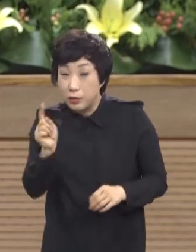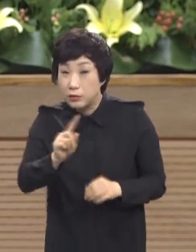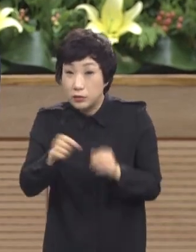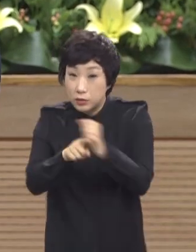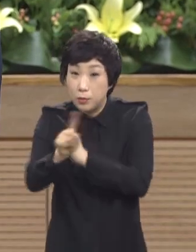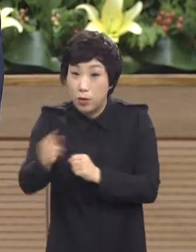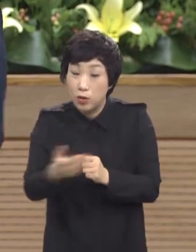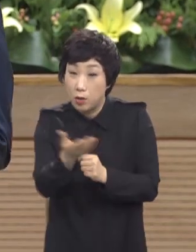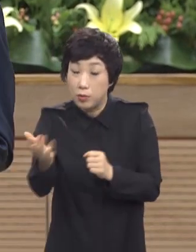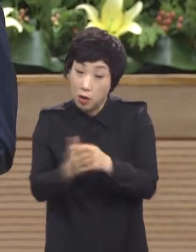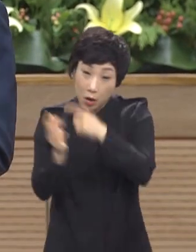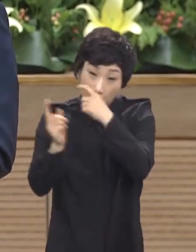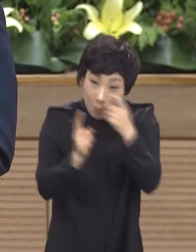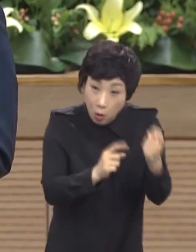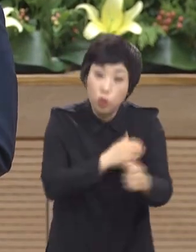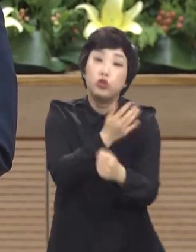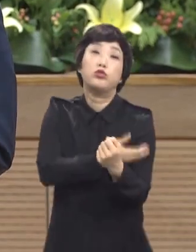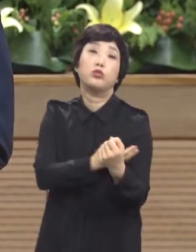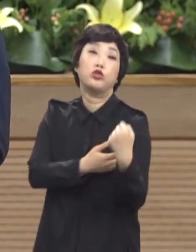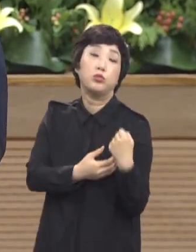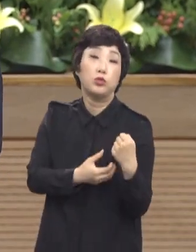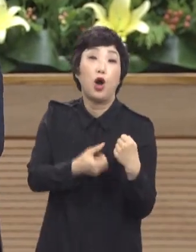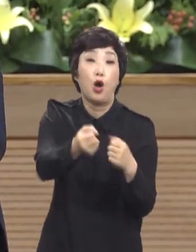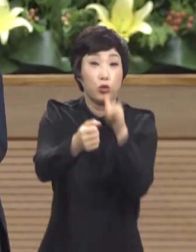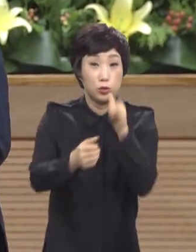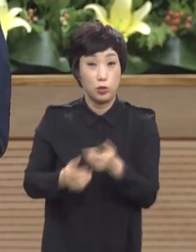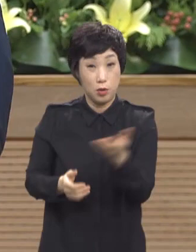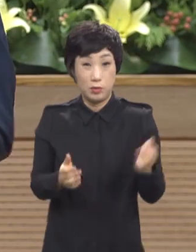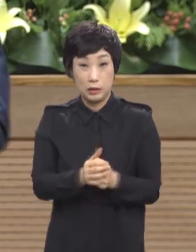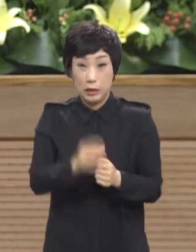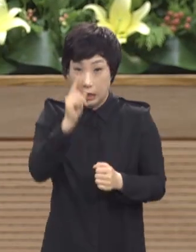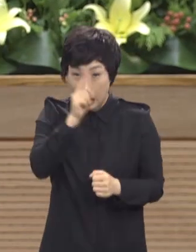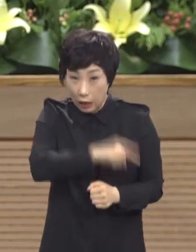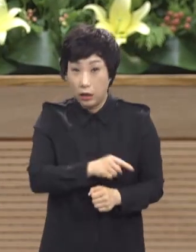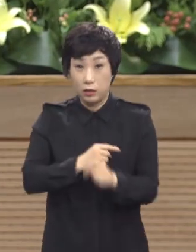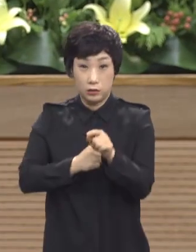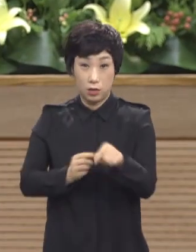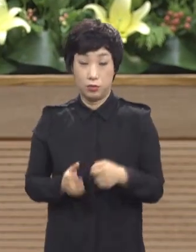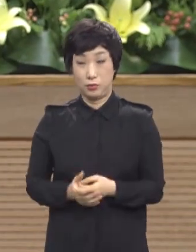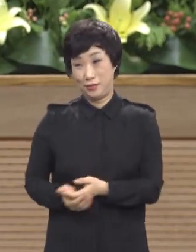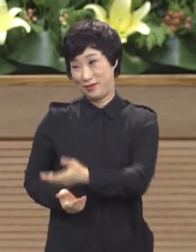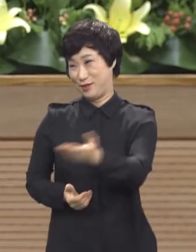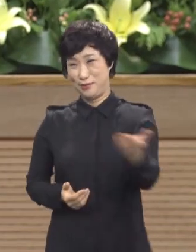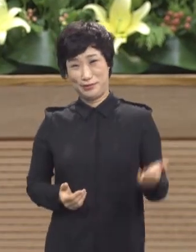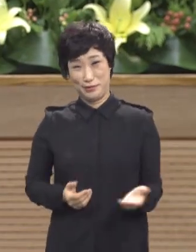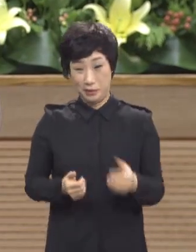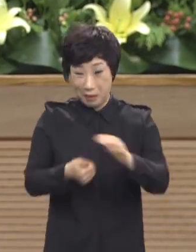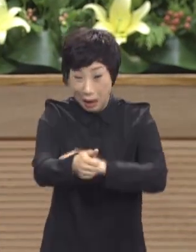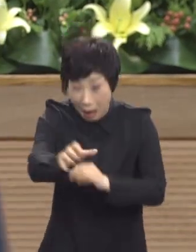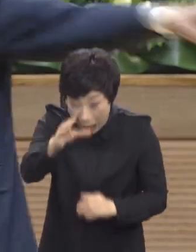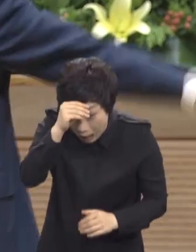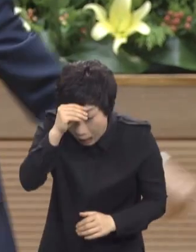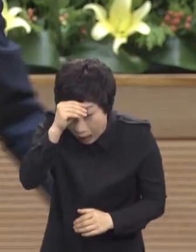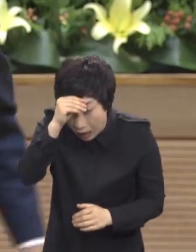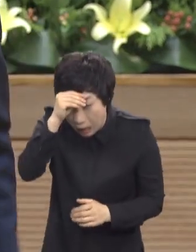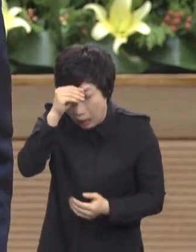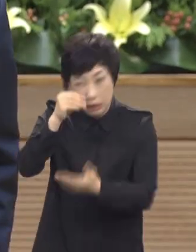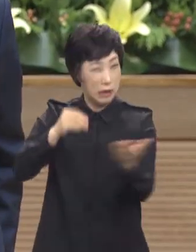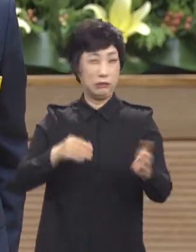있는 능력을 가진 자라고 말이에요. 간교한 자. 여러분, 뱀 닮아서 단 한